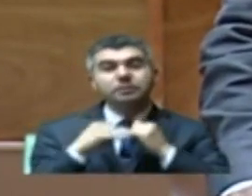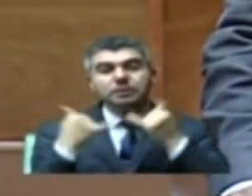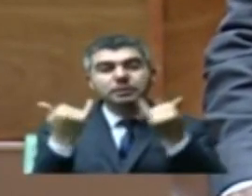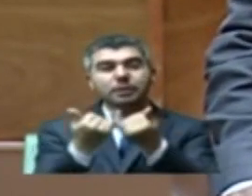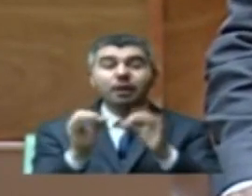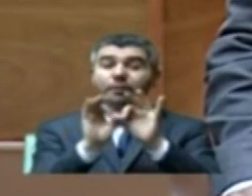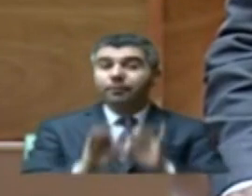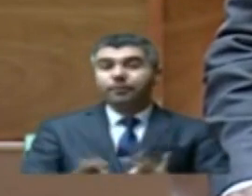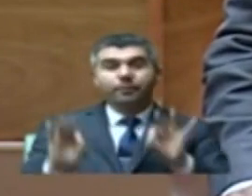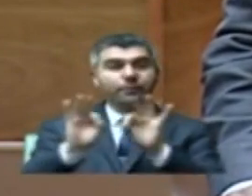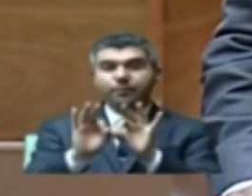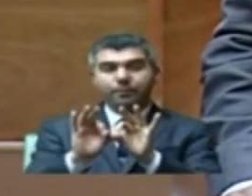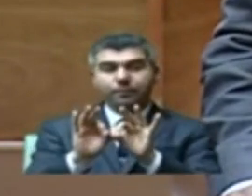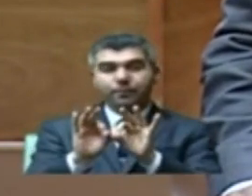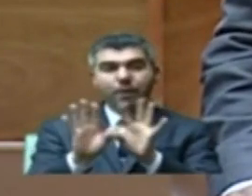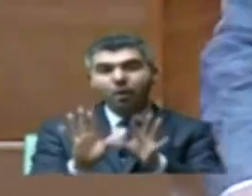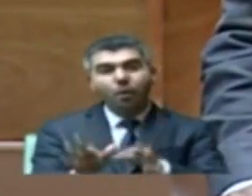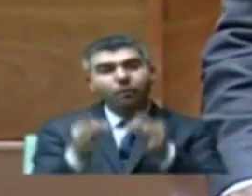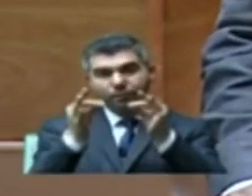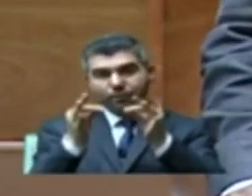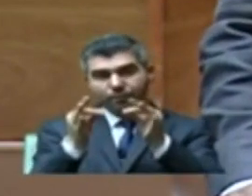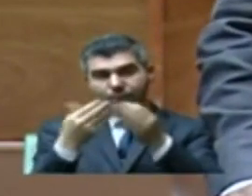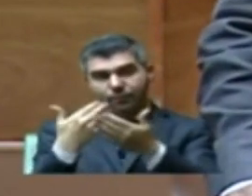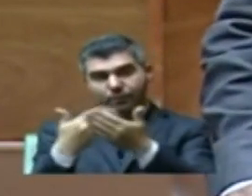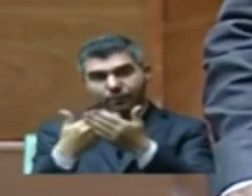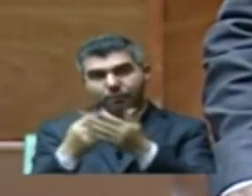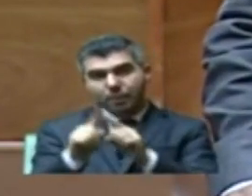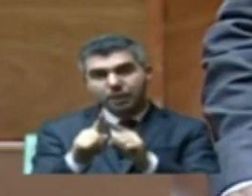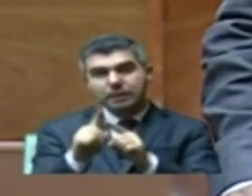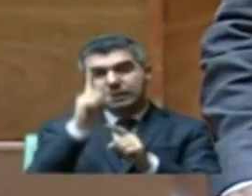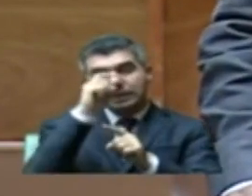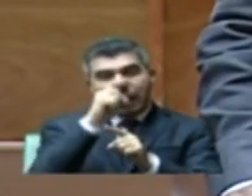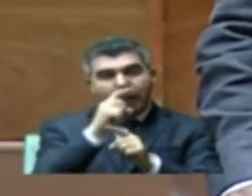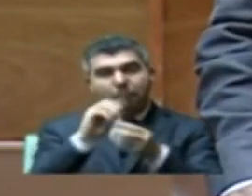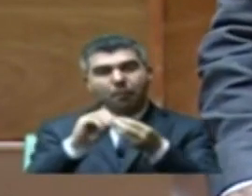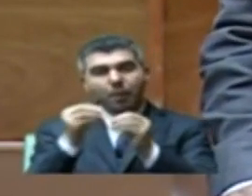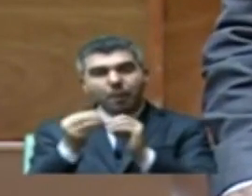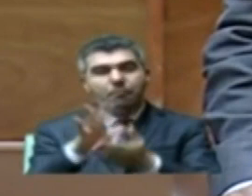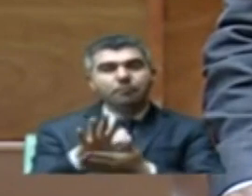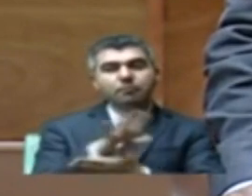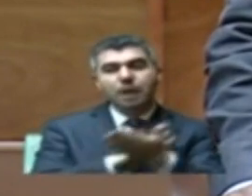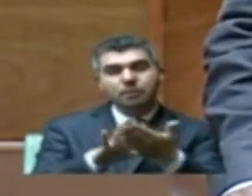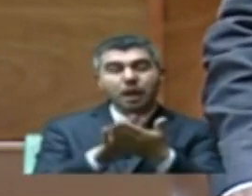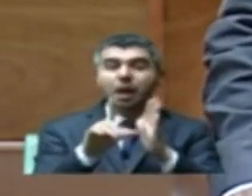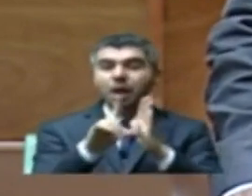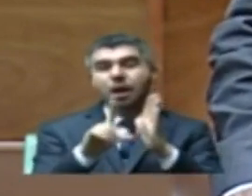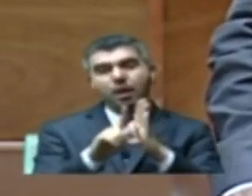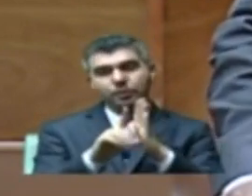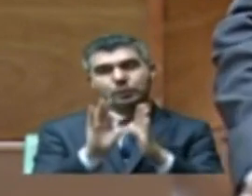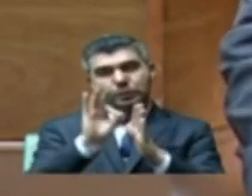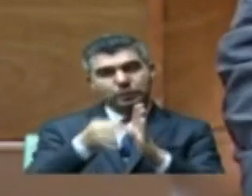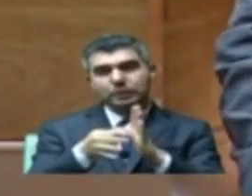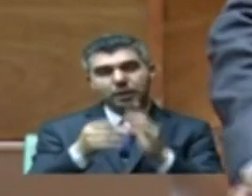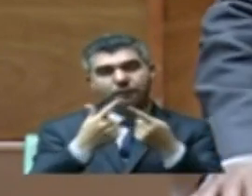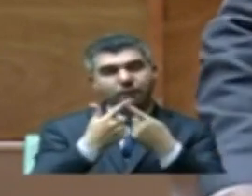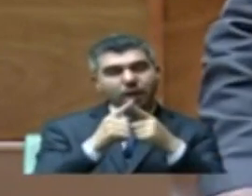حلول، ولو حلول كنعتبرها تقيعية ولكنها ستخفف المعاناة نوعا ما، وستعطي بعض الحقوق التي طالما